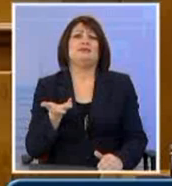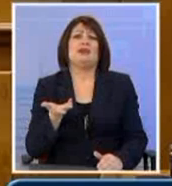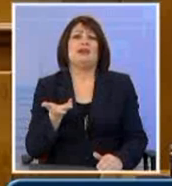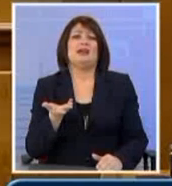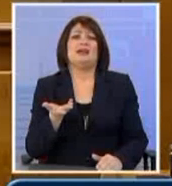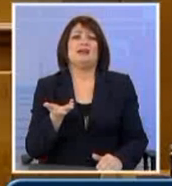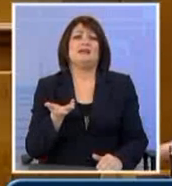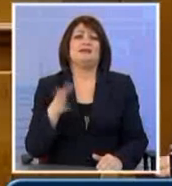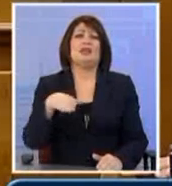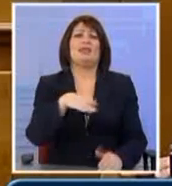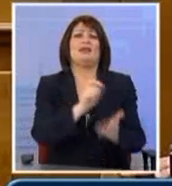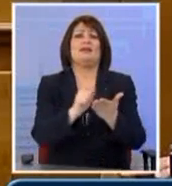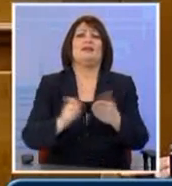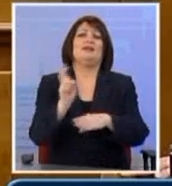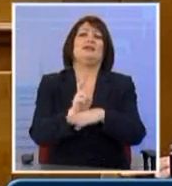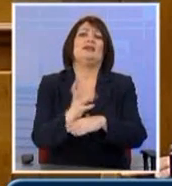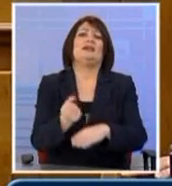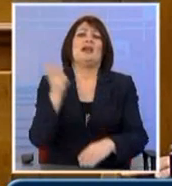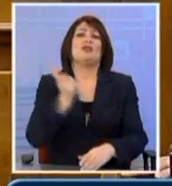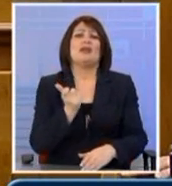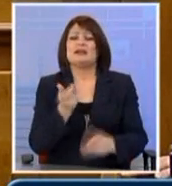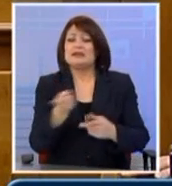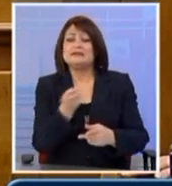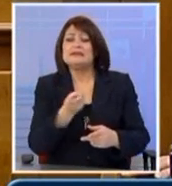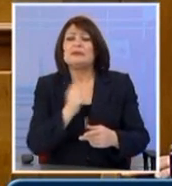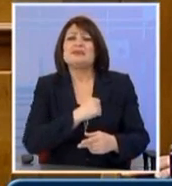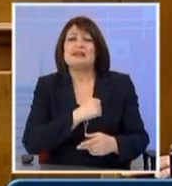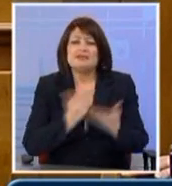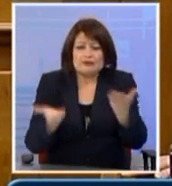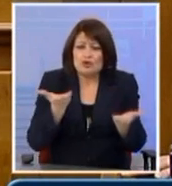γράψουν υποτιμημένα στα βιβλία τους. Τι από τα δύο πιστεύετε?